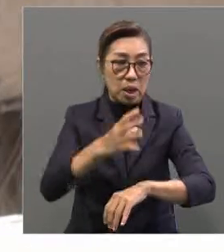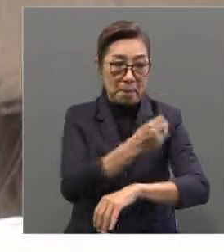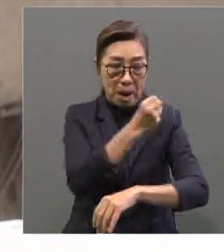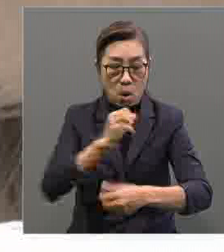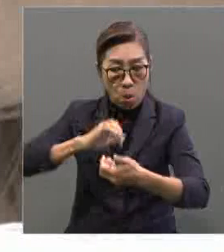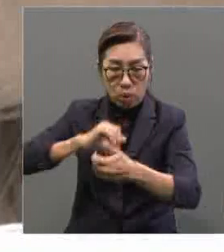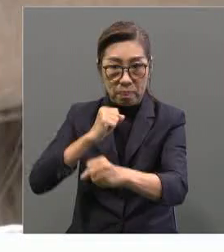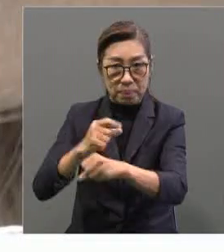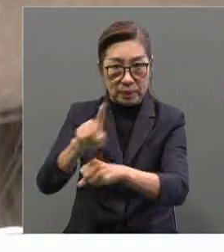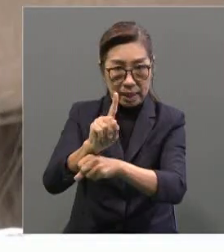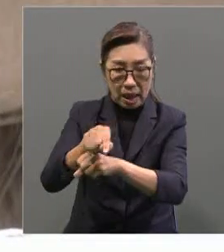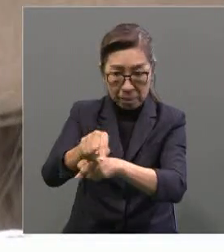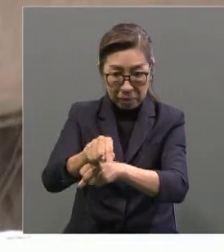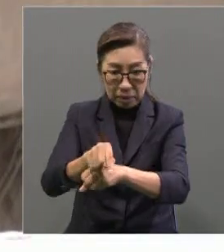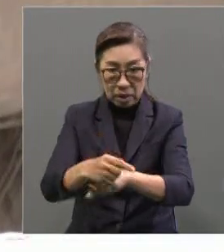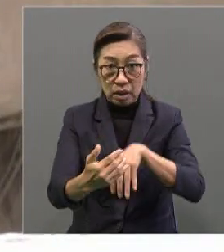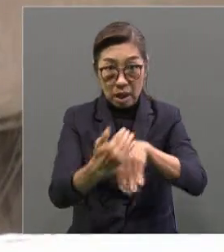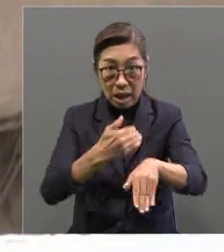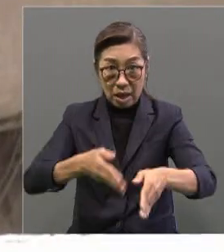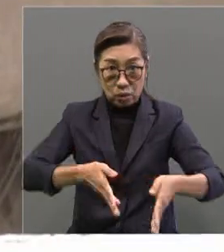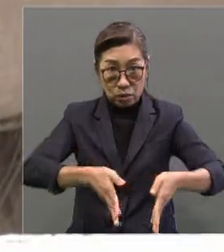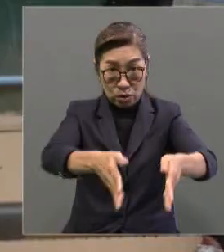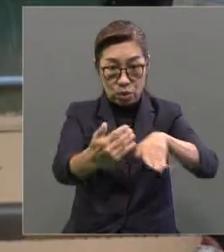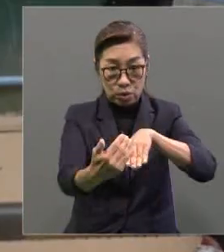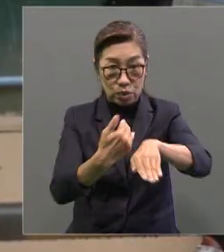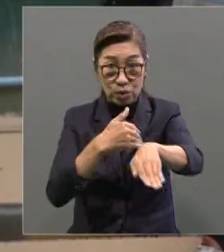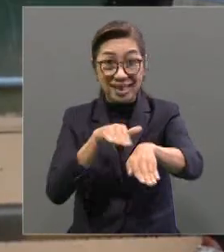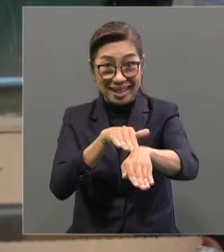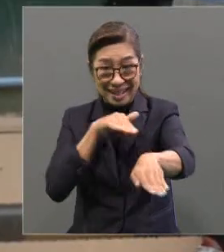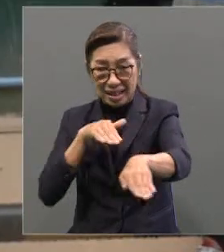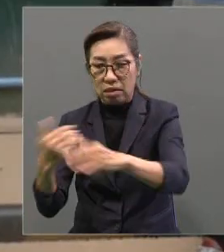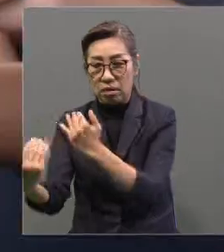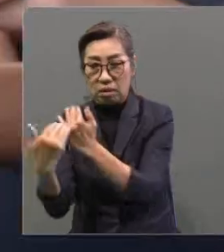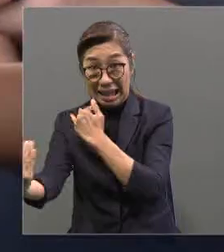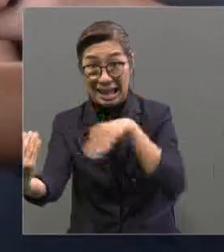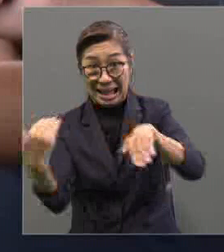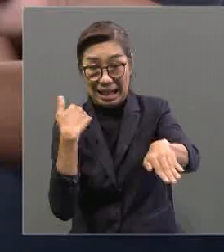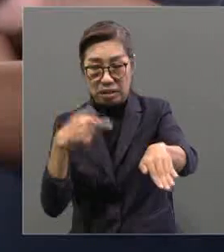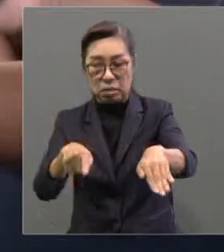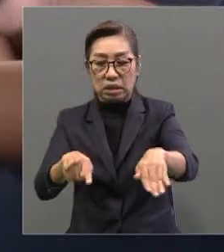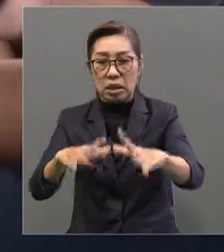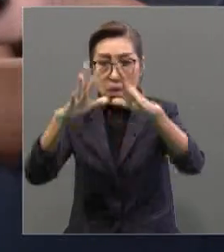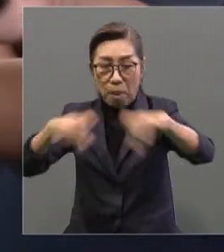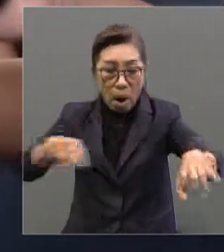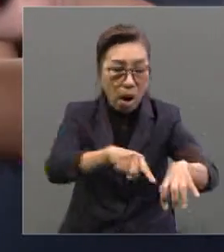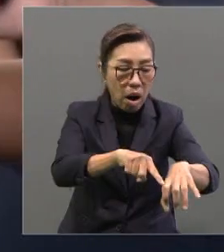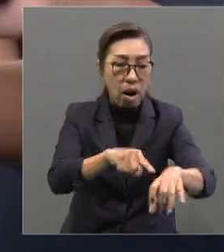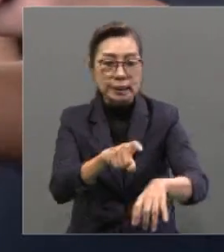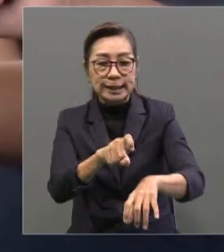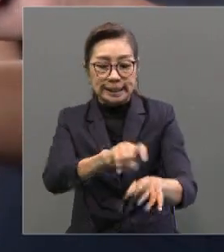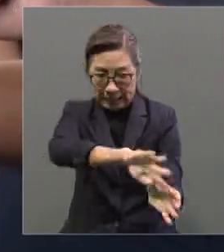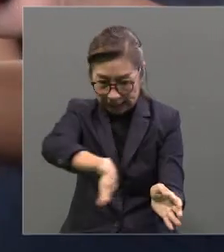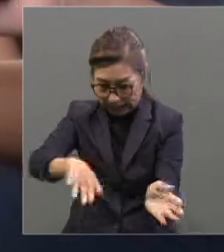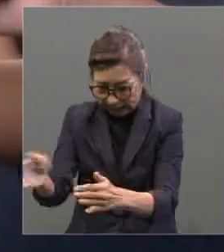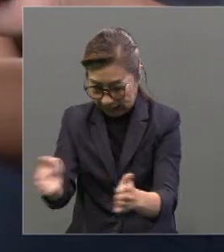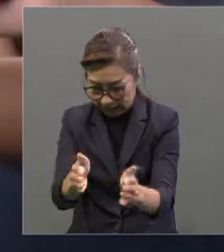คลียร์พื้นที่ในส่วนที่กีดขวางการจราจรออกก่อนเพื่อเปิดใช้งานให้เร็วที่สุดครับส่วนที่เหลืออื่นๆนั้นก็แผนด